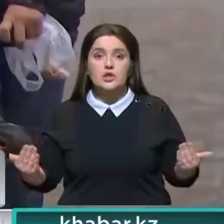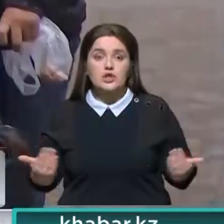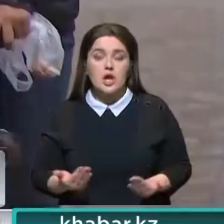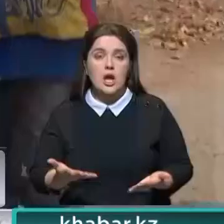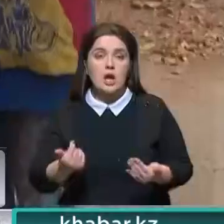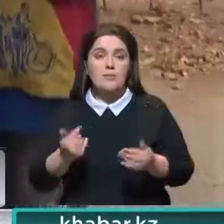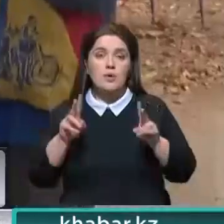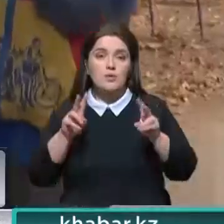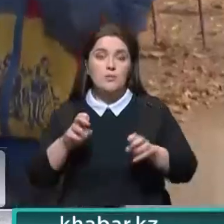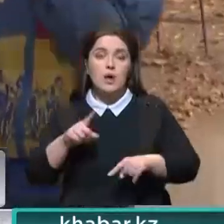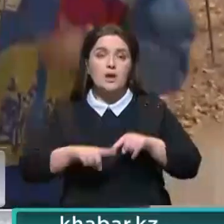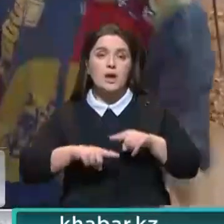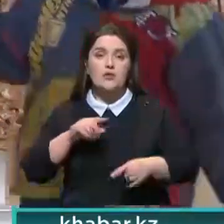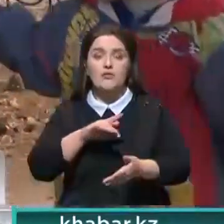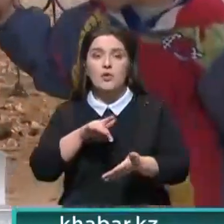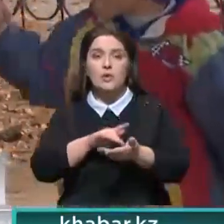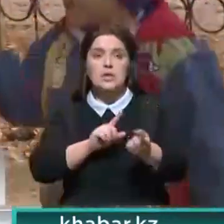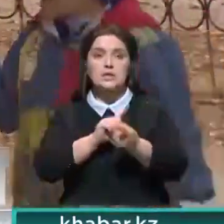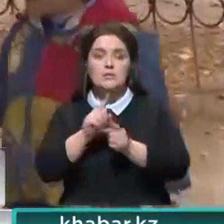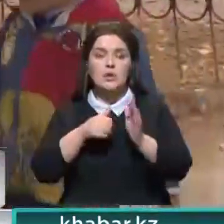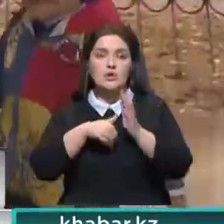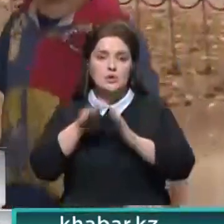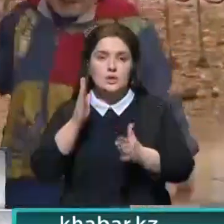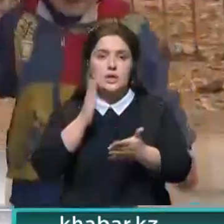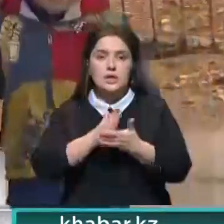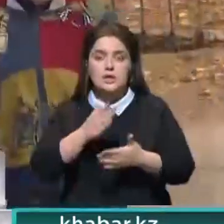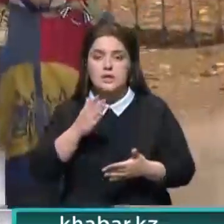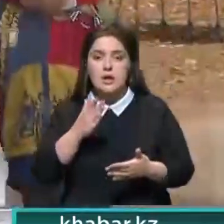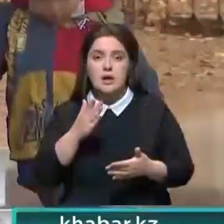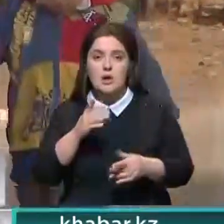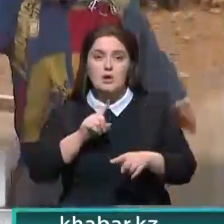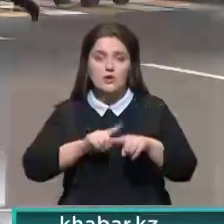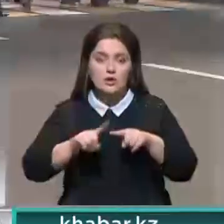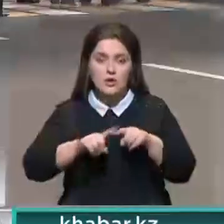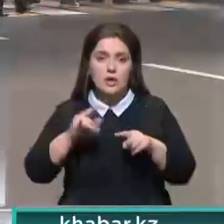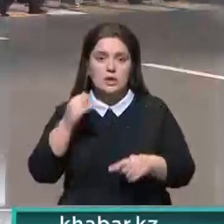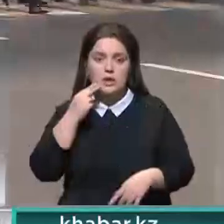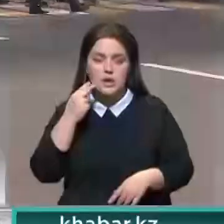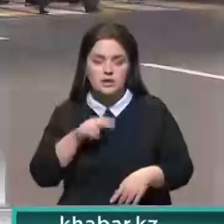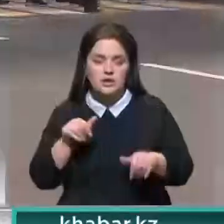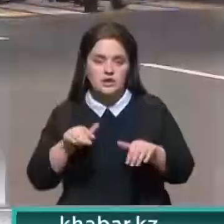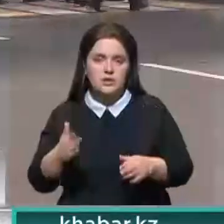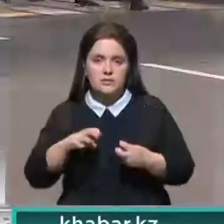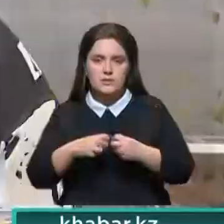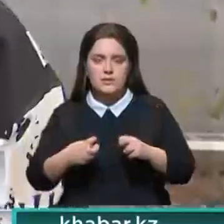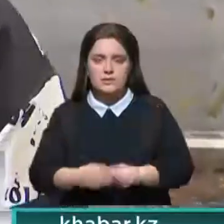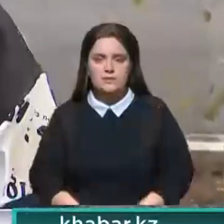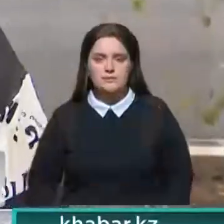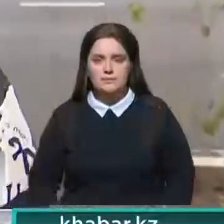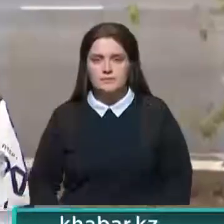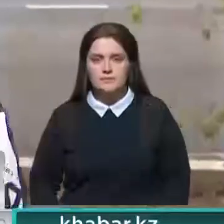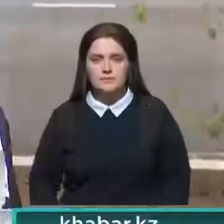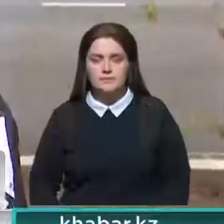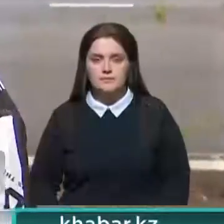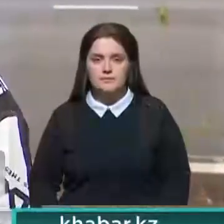нового статуса родного города изменения в лучшую сторону видят и ждут не сколько скорого, но качественного решения их проблем. Парки